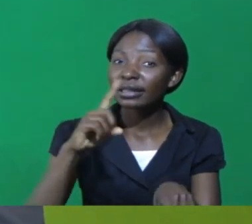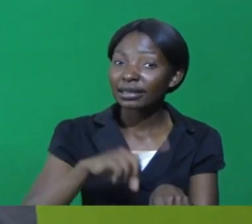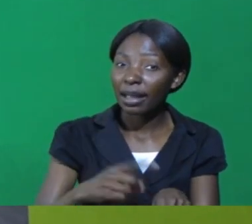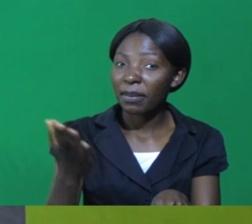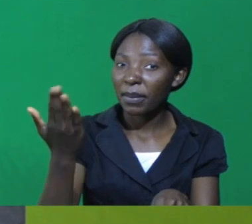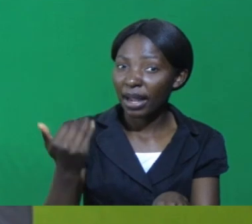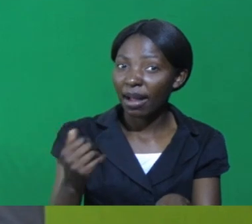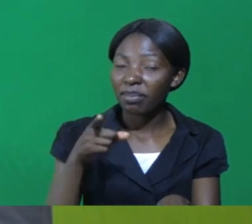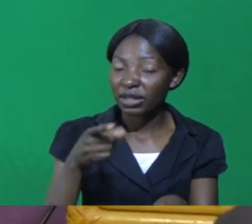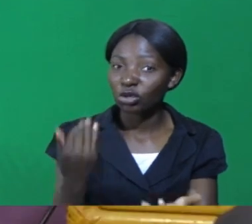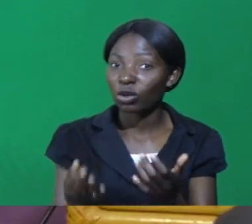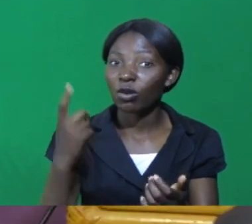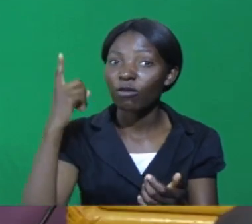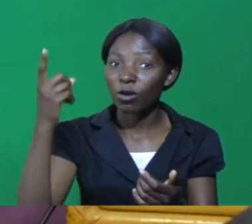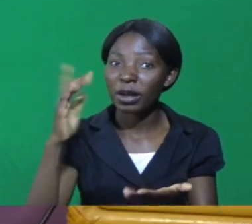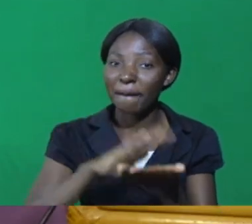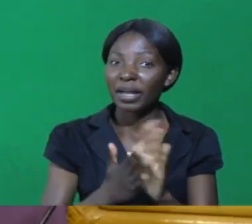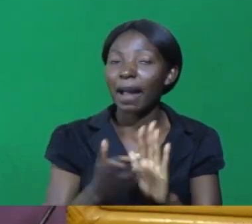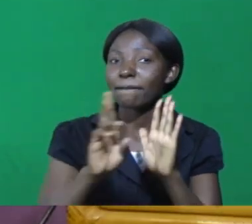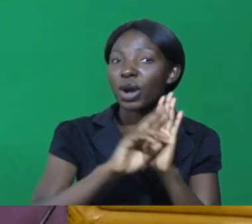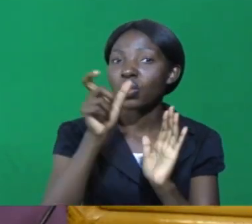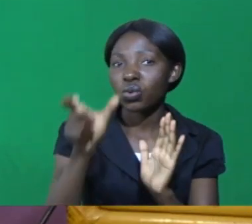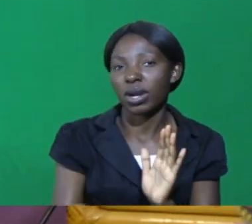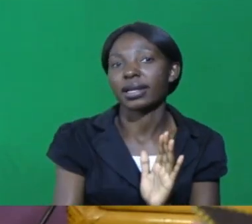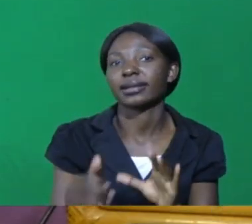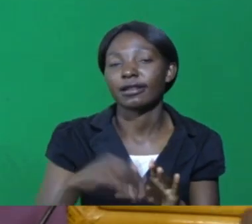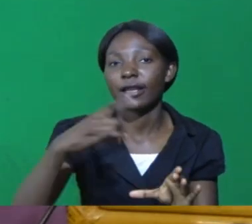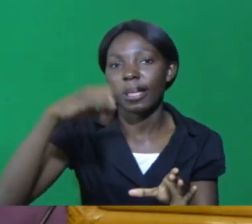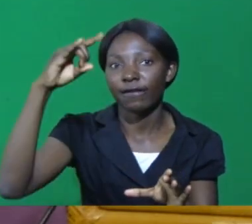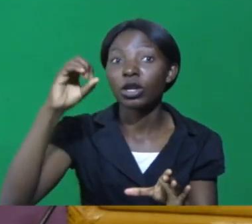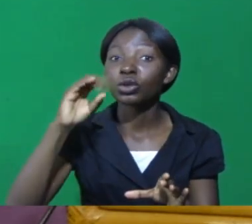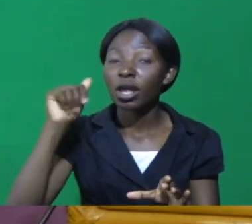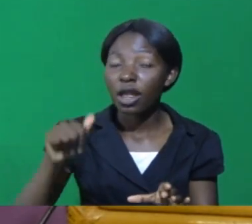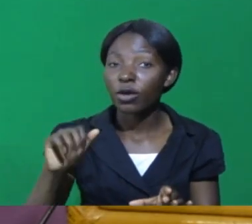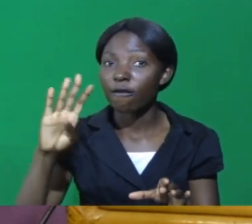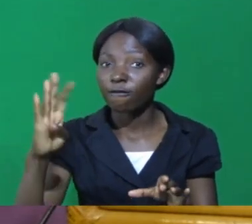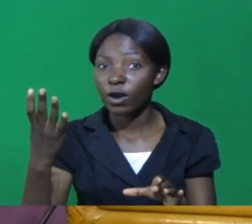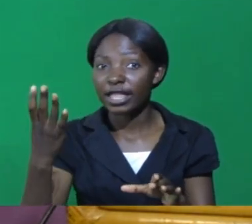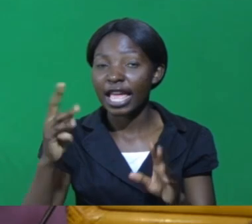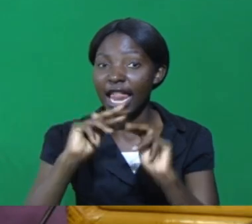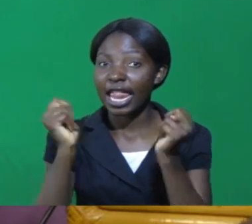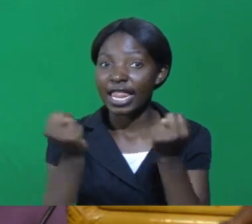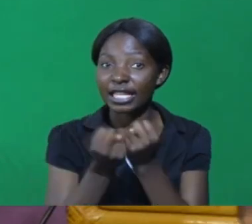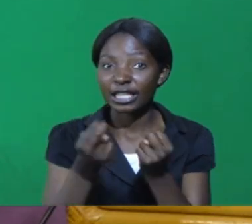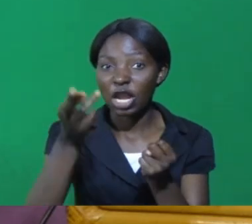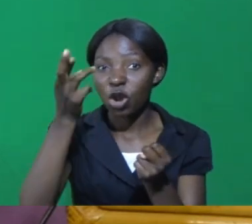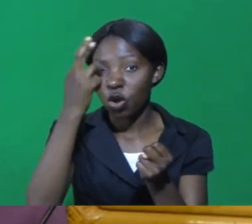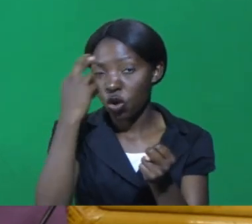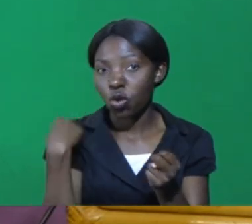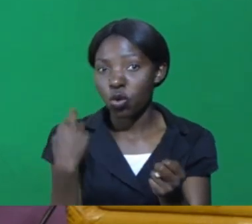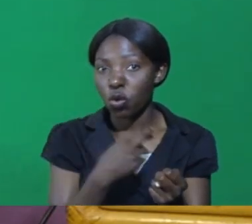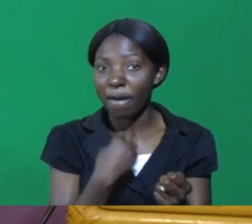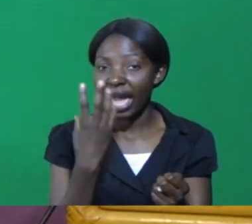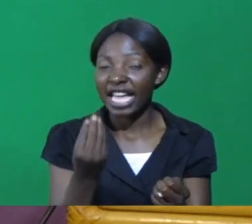vatsvene vapuwe ushe. Right. Saka umambo hweRome hwaimirirwa nemhuka yechi4. Hanzi paive nenyanga dzine 10.